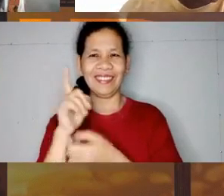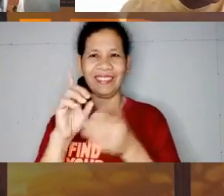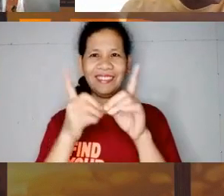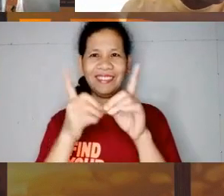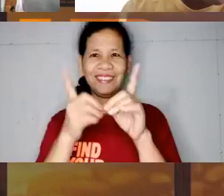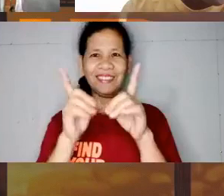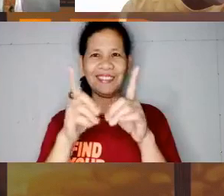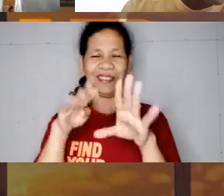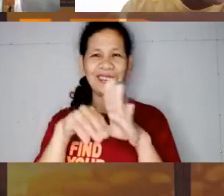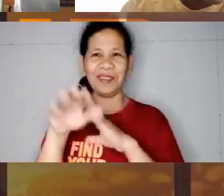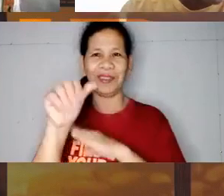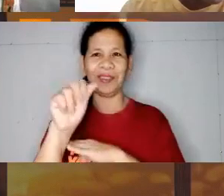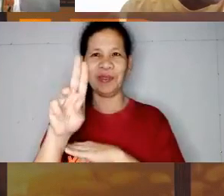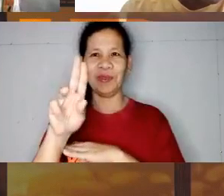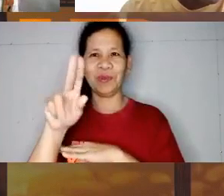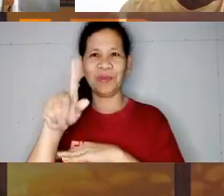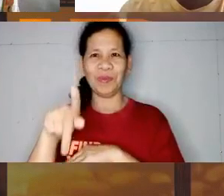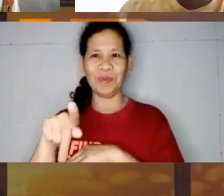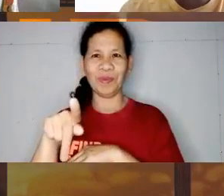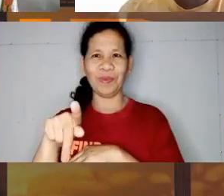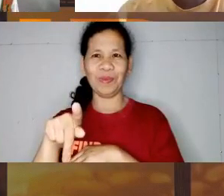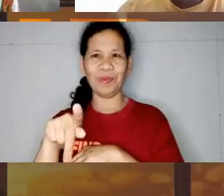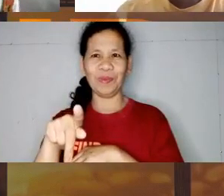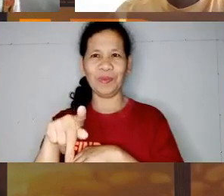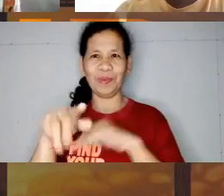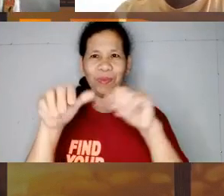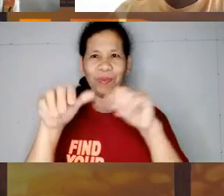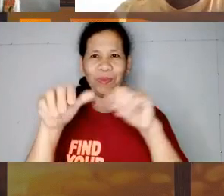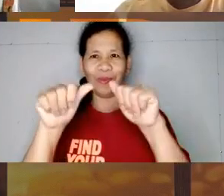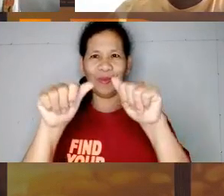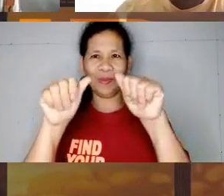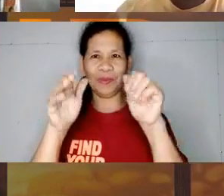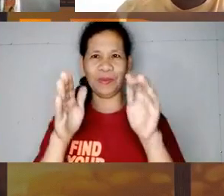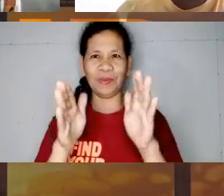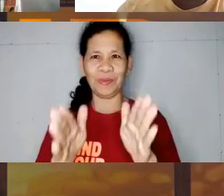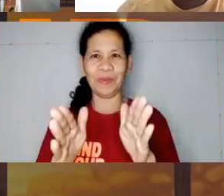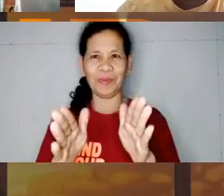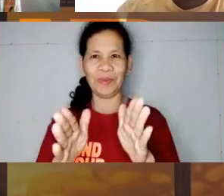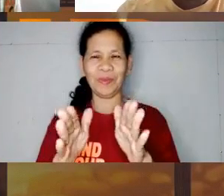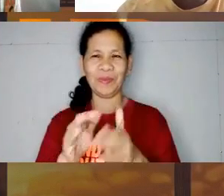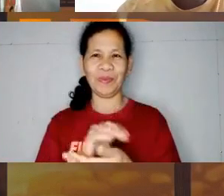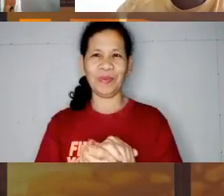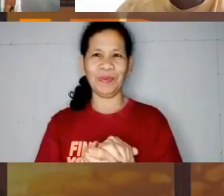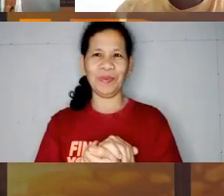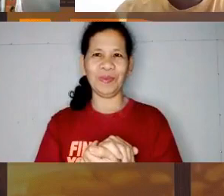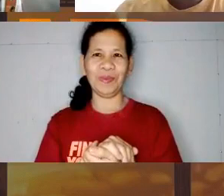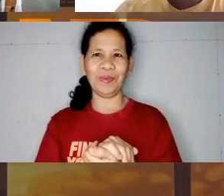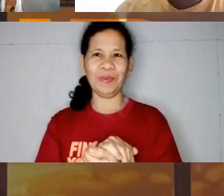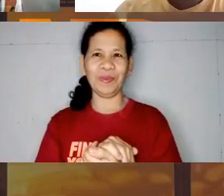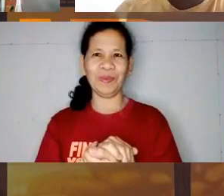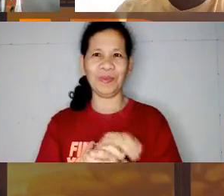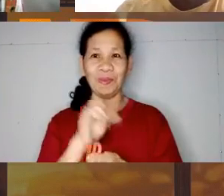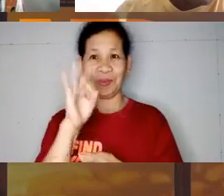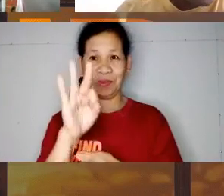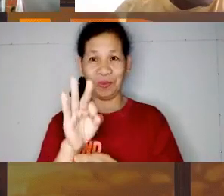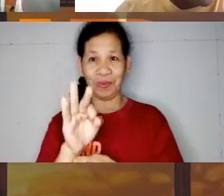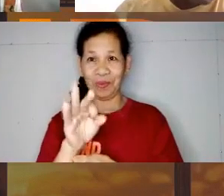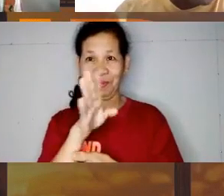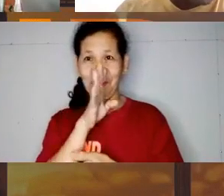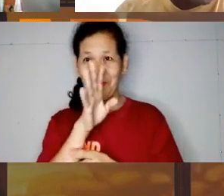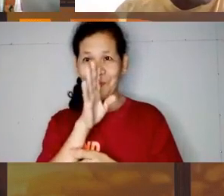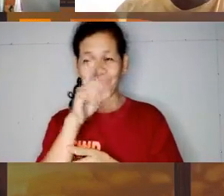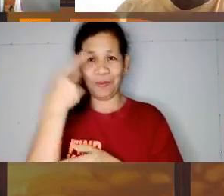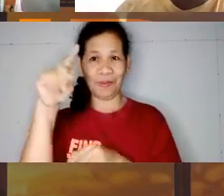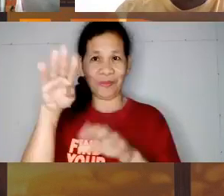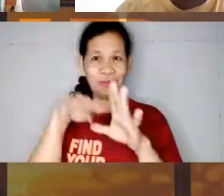sa AUP. Yan po ay isa naging advisor ko. Yan, advisor ko po yan. Yan po, pag po yan ang nagsasalita sa AUP talaga,